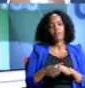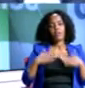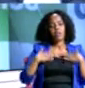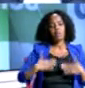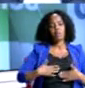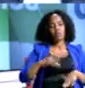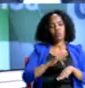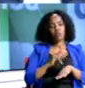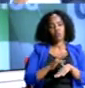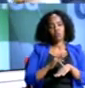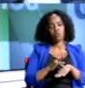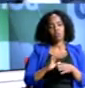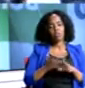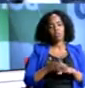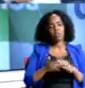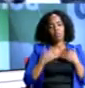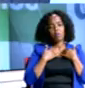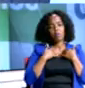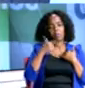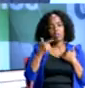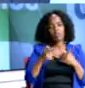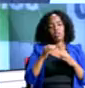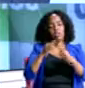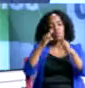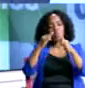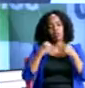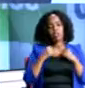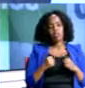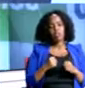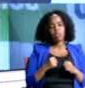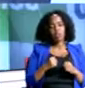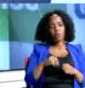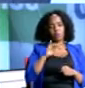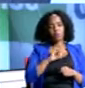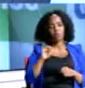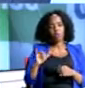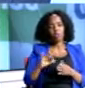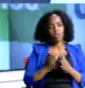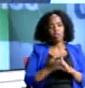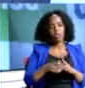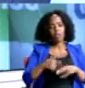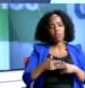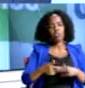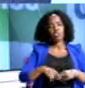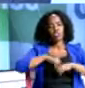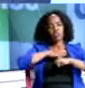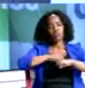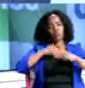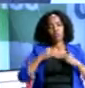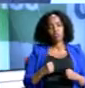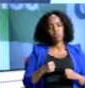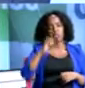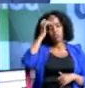kamani lewltu qayro qabaten karakratin dedderbuni denda ega wontu tekena hale community sudendinyeda tibeyn